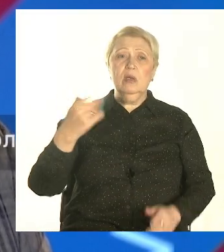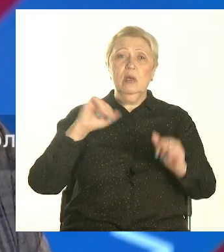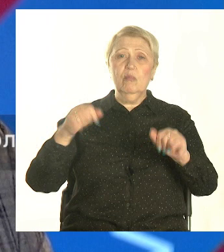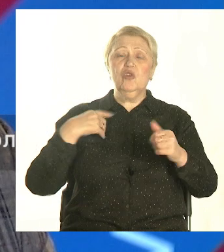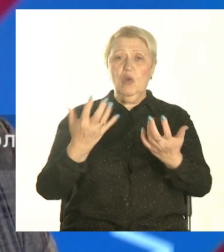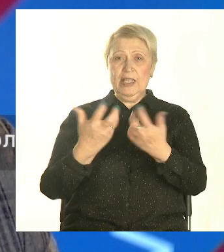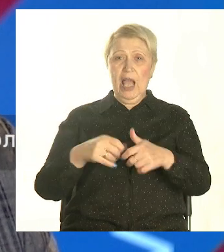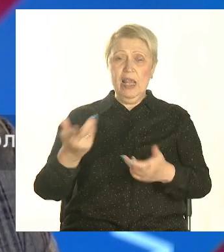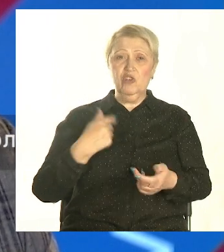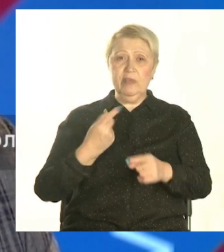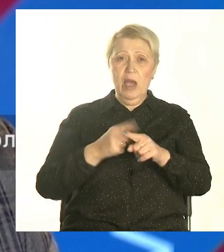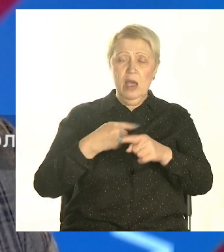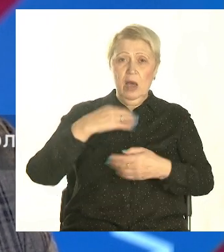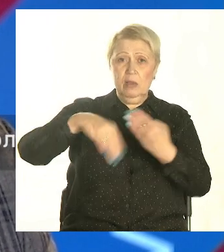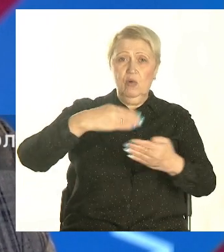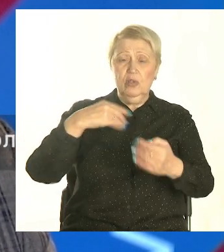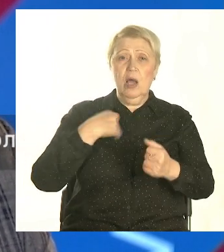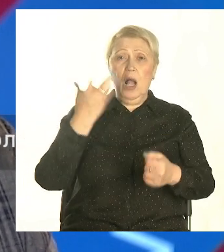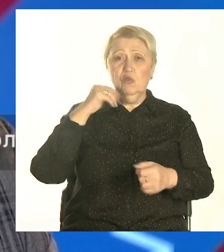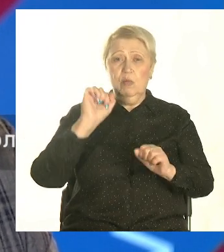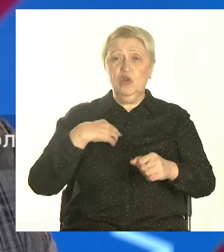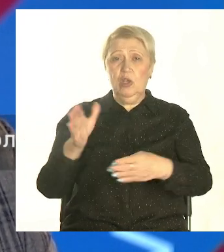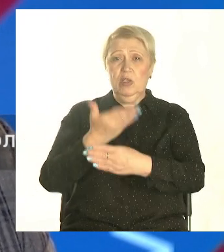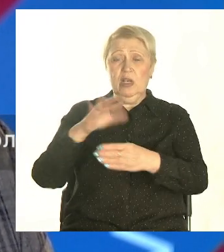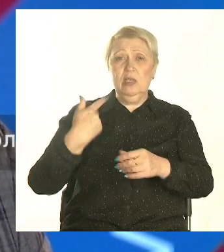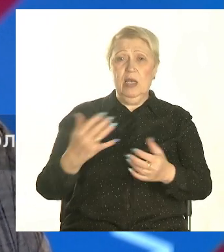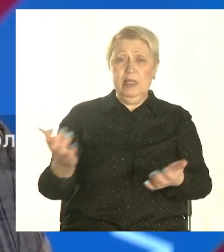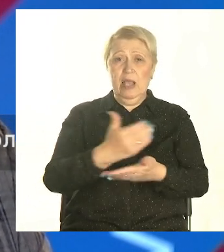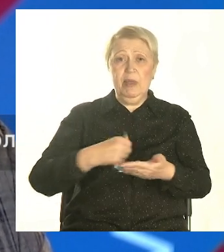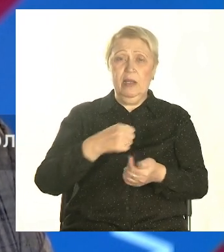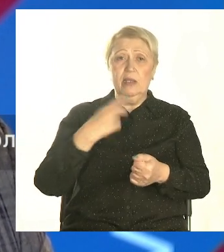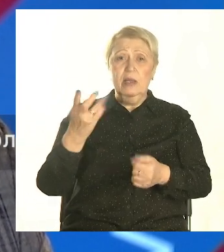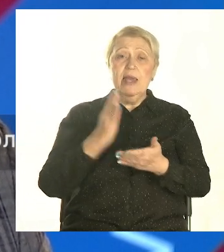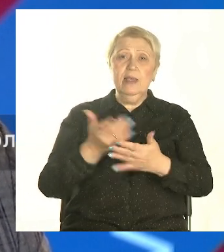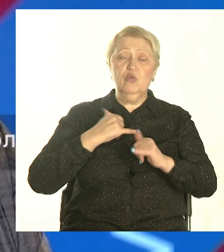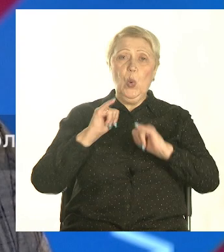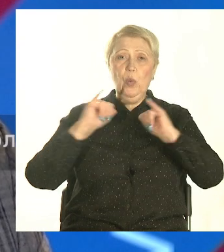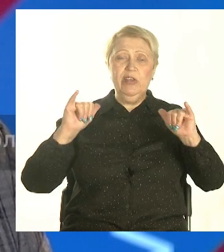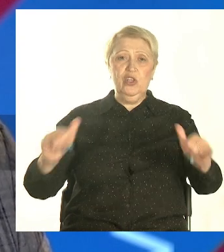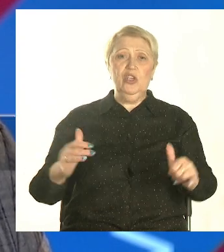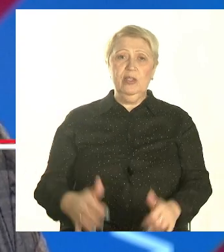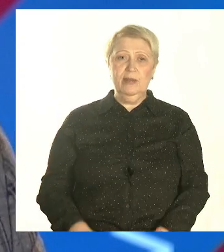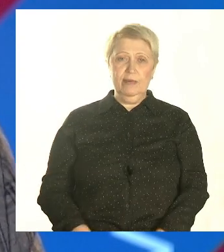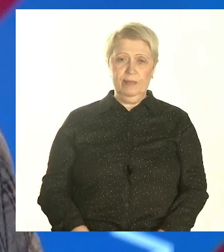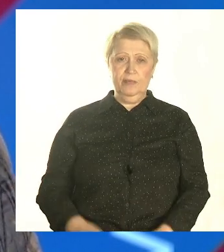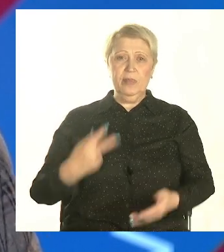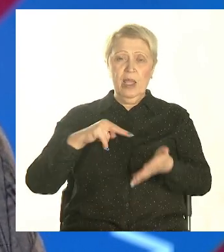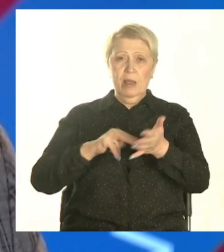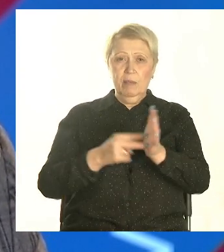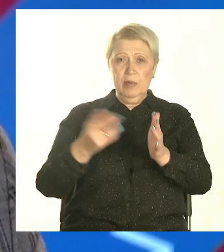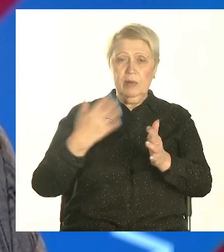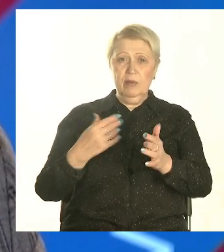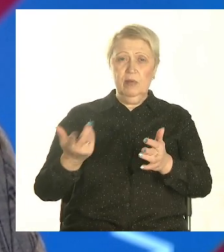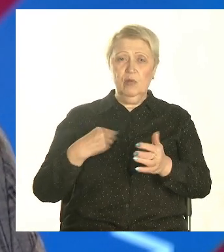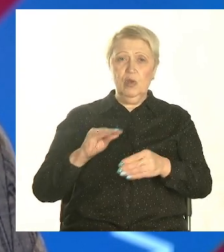количество отходов, которые можно раздельно собирать, планируют к увеличению. Планируем подключить стекло